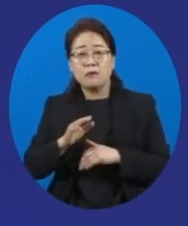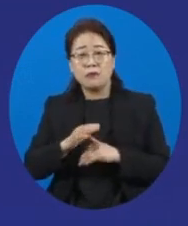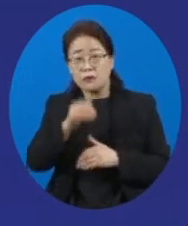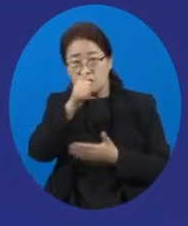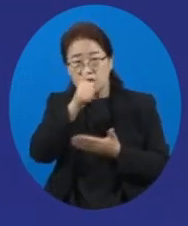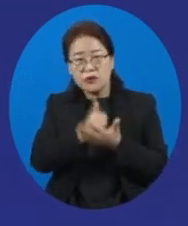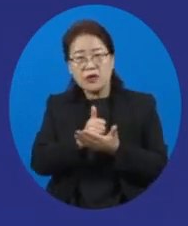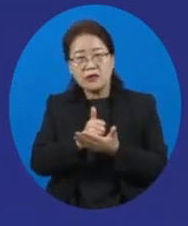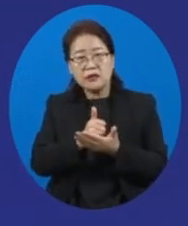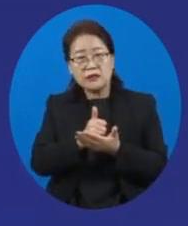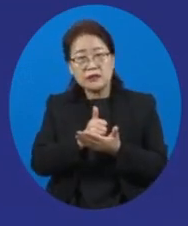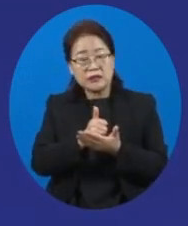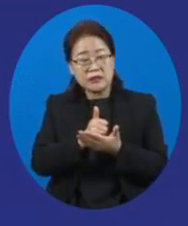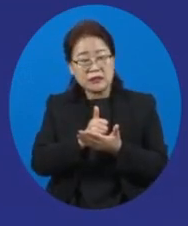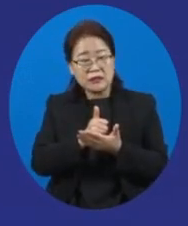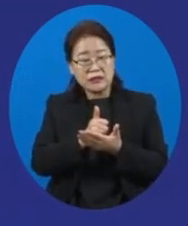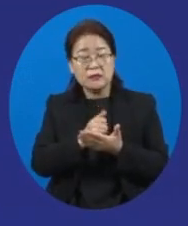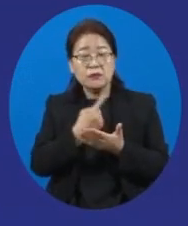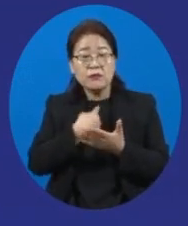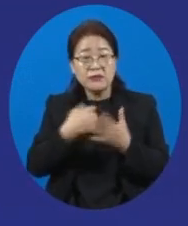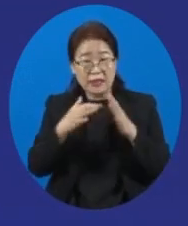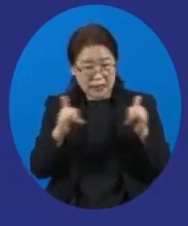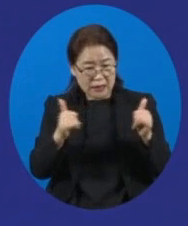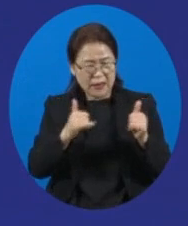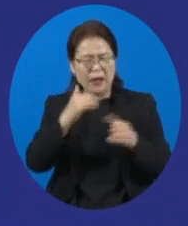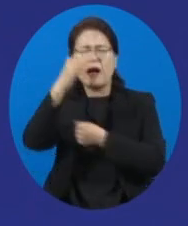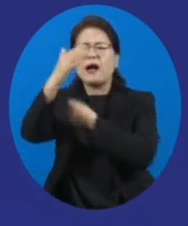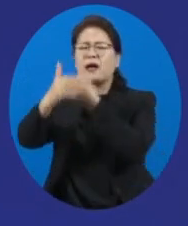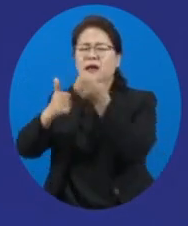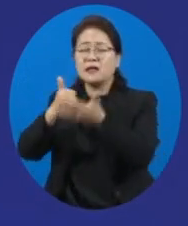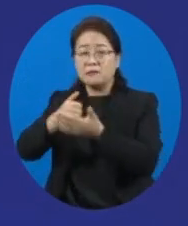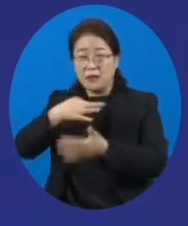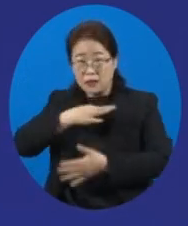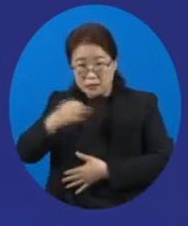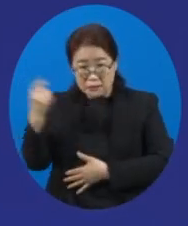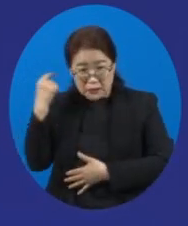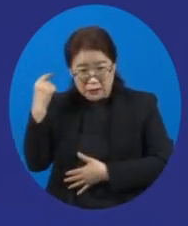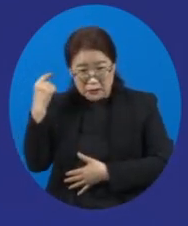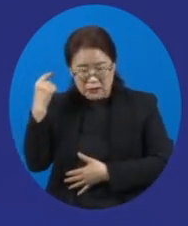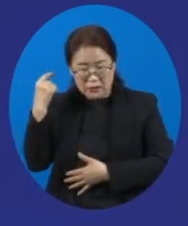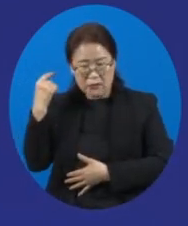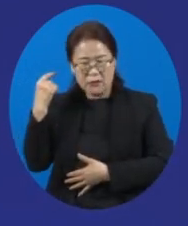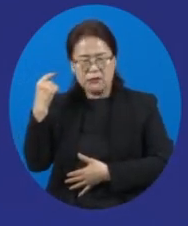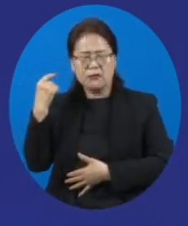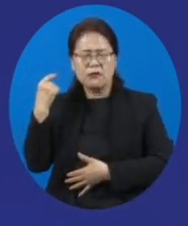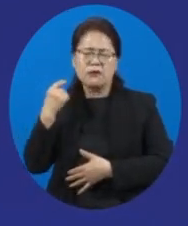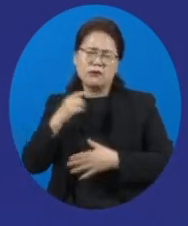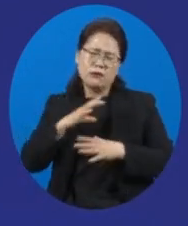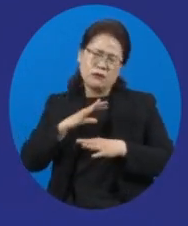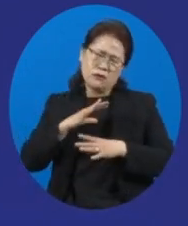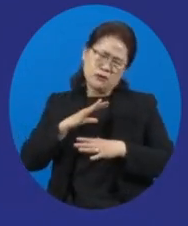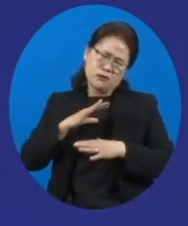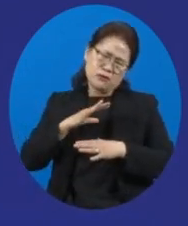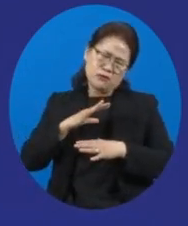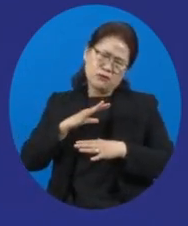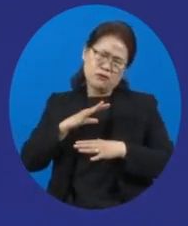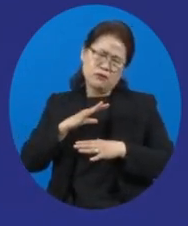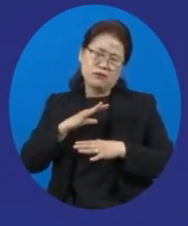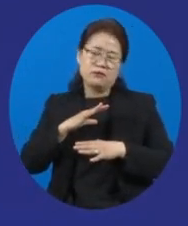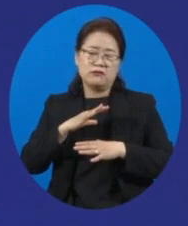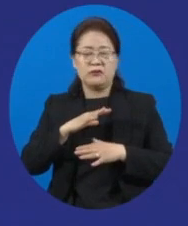죄를 지은 사람에게는 하나님의 음성만큼 두려움이 될 수가 없다는 거예요.